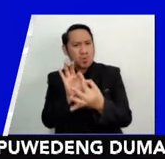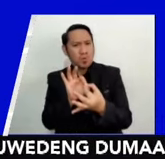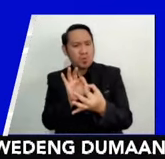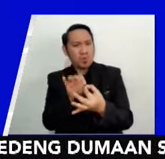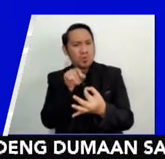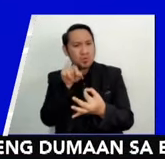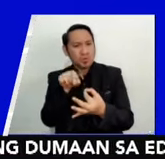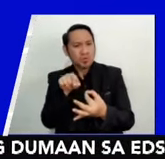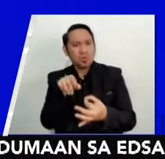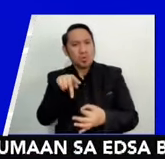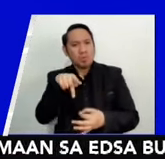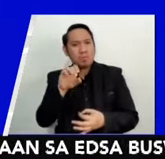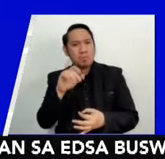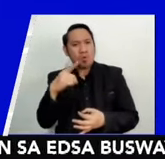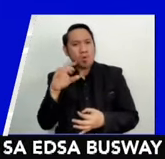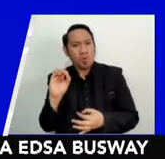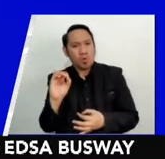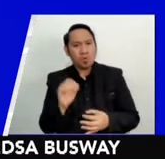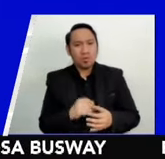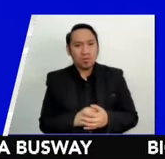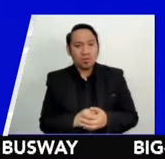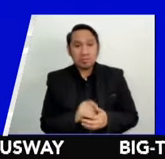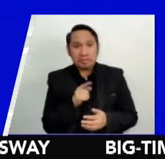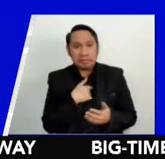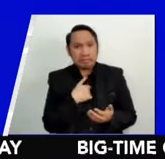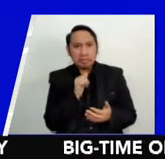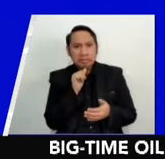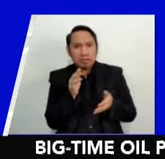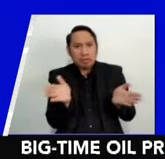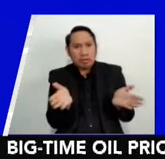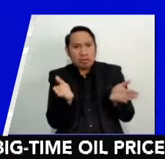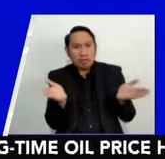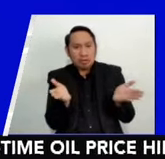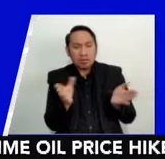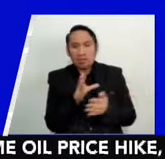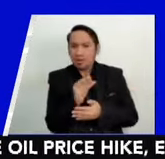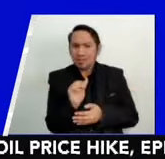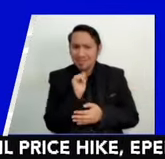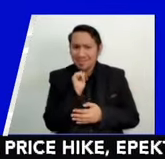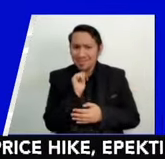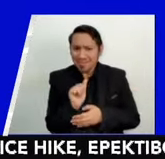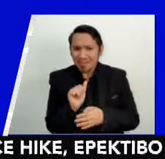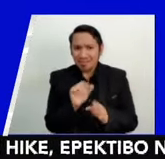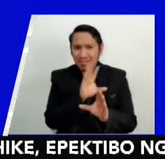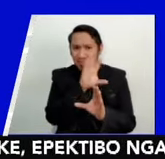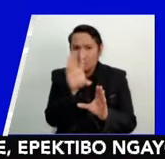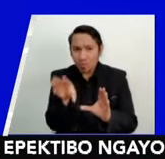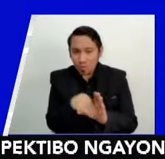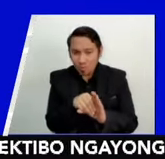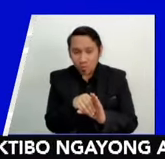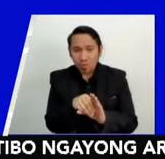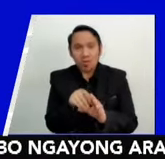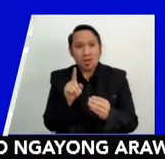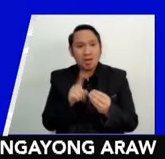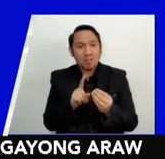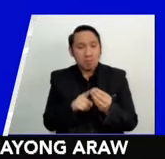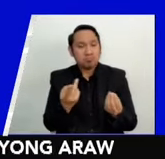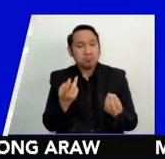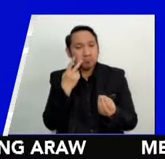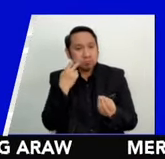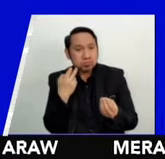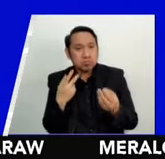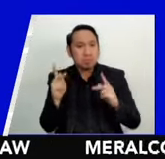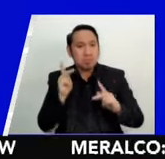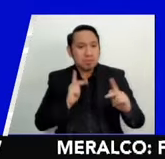One Technology. Hindi raw niya kinukonsente at mas lalong hindi raw siya bahagi ng mga krimeng human trafficking, torture at